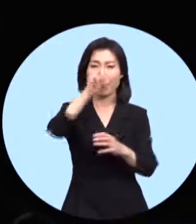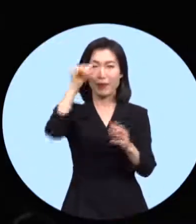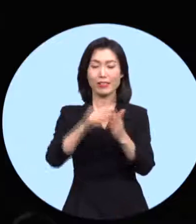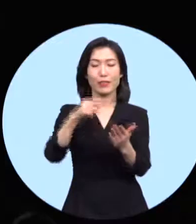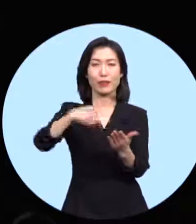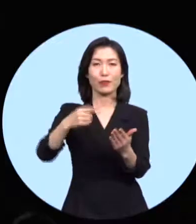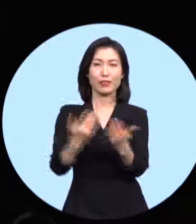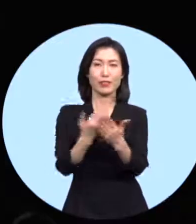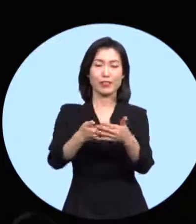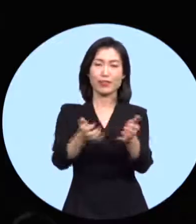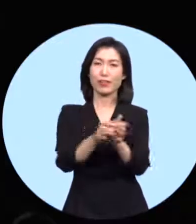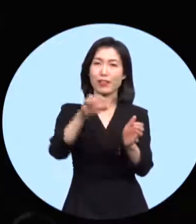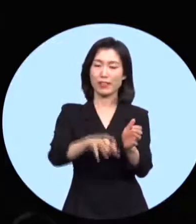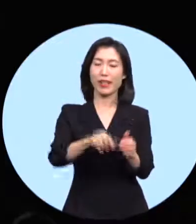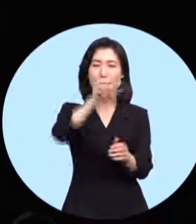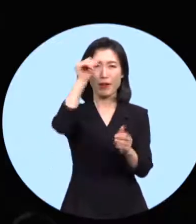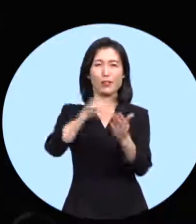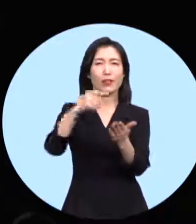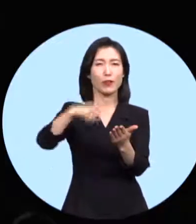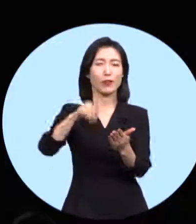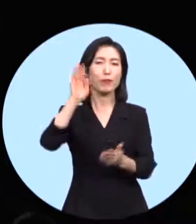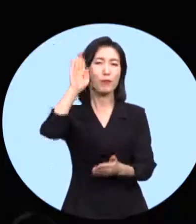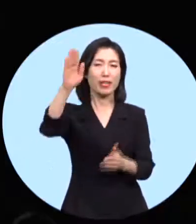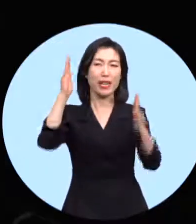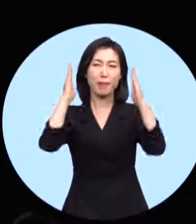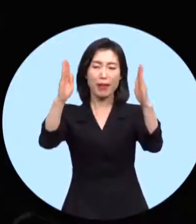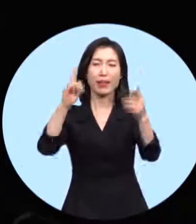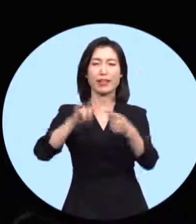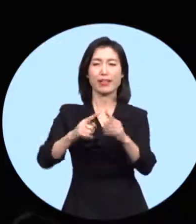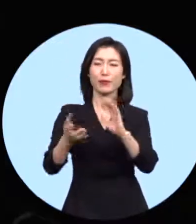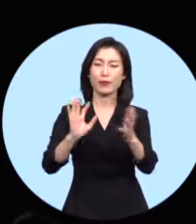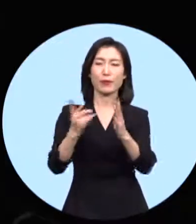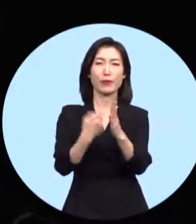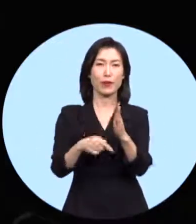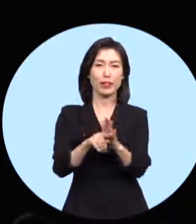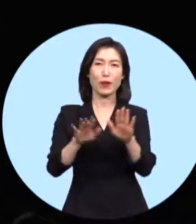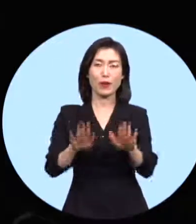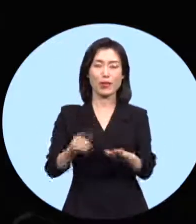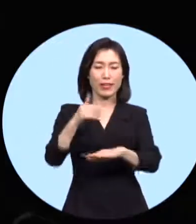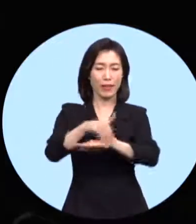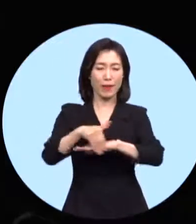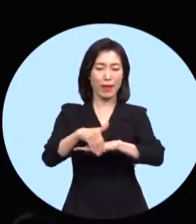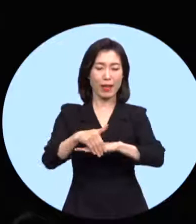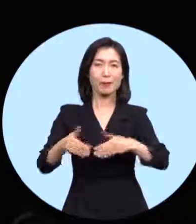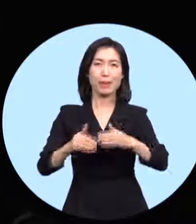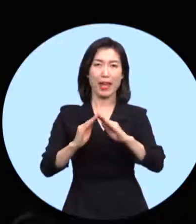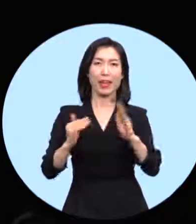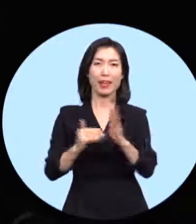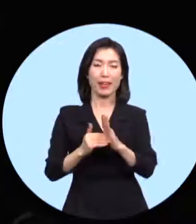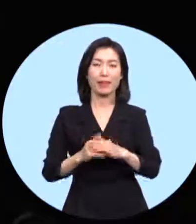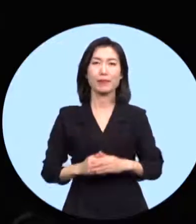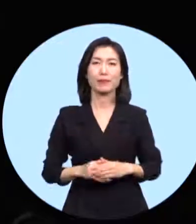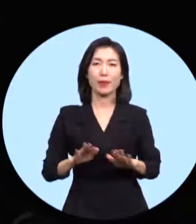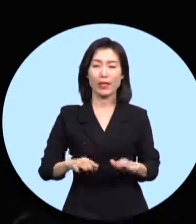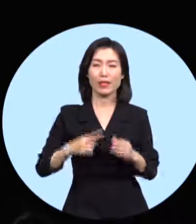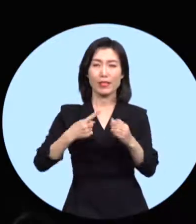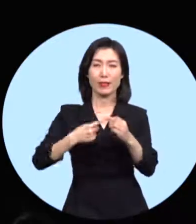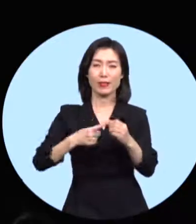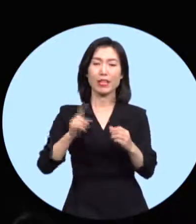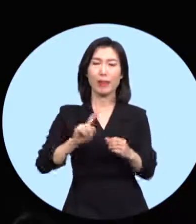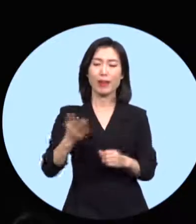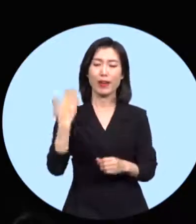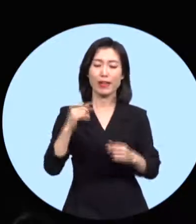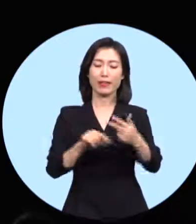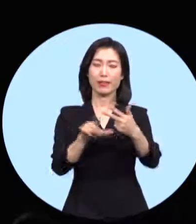국가평생교육진흥원에서는 평생교육 미래 전망에 대해 논의하는 자리를 마련하는 기획을 하였습니다. 그 첫 번째는